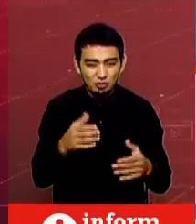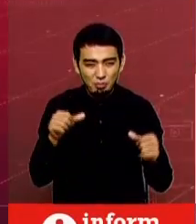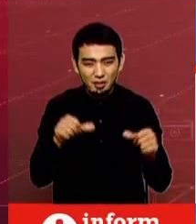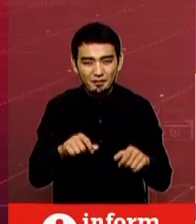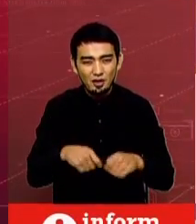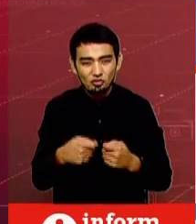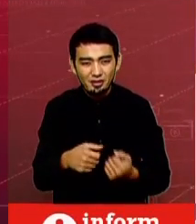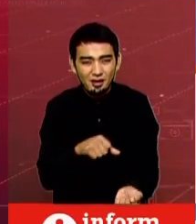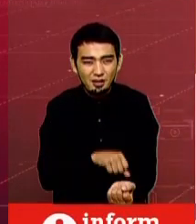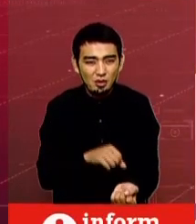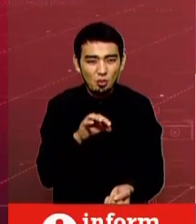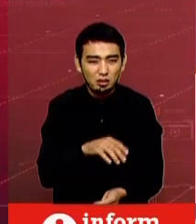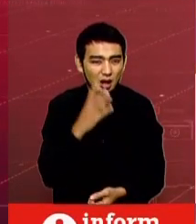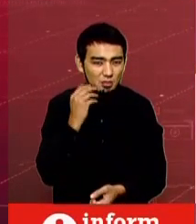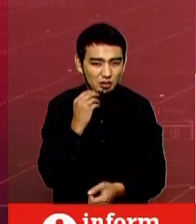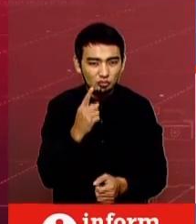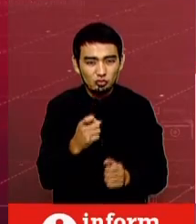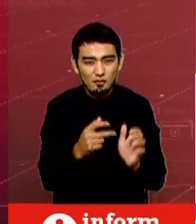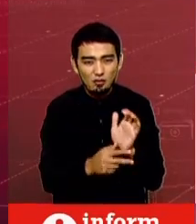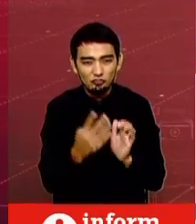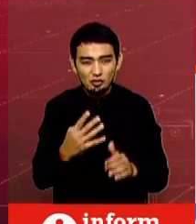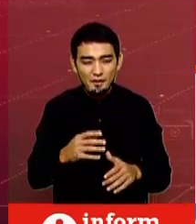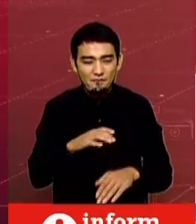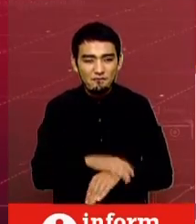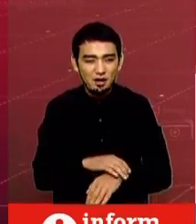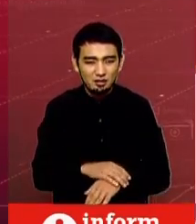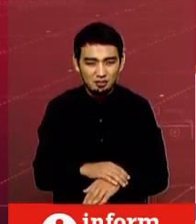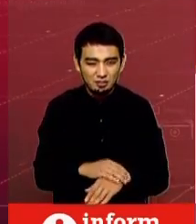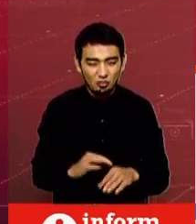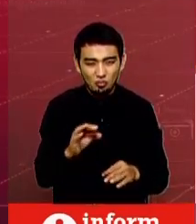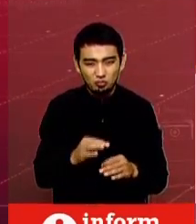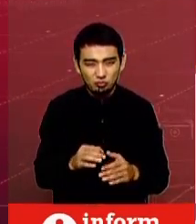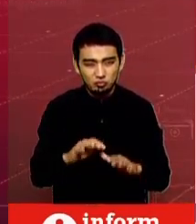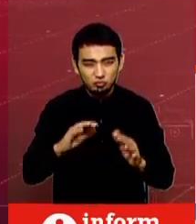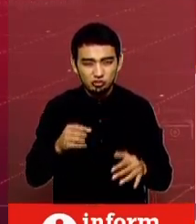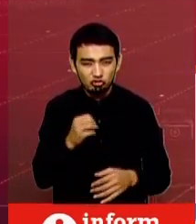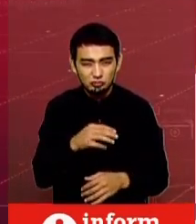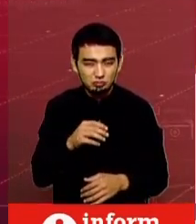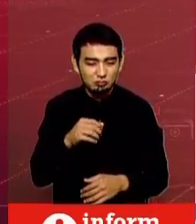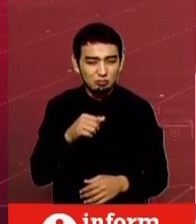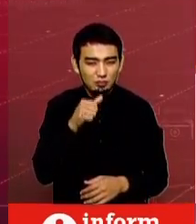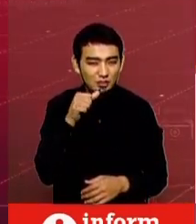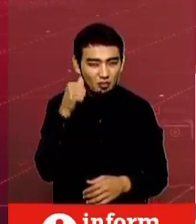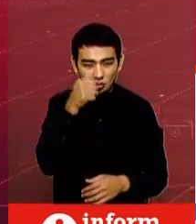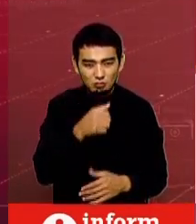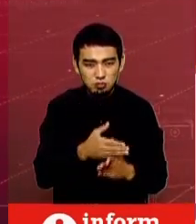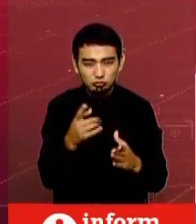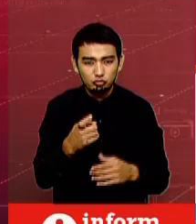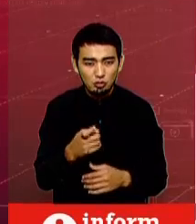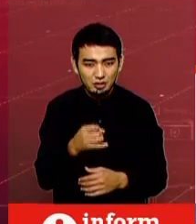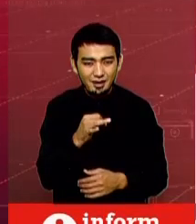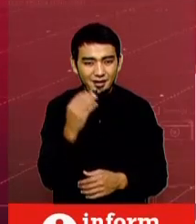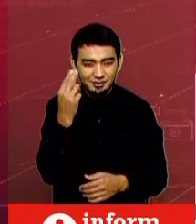правонарушений от наркоманов в Алматы – 184 факта. Почти на 100 случаев больше, чем в прошлом году. Также в антилидерах